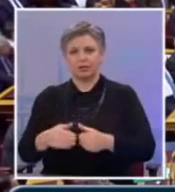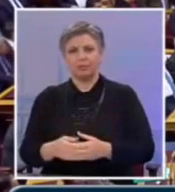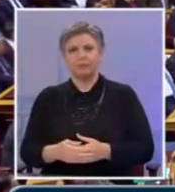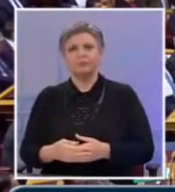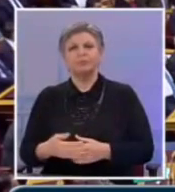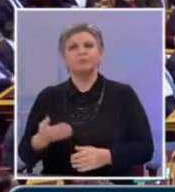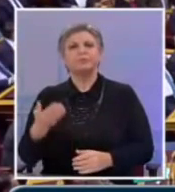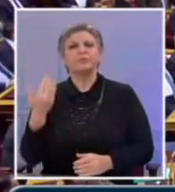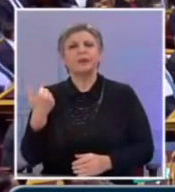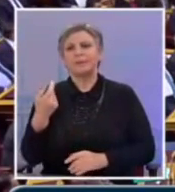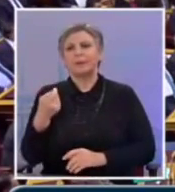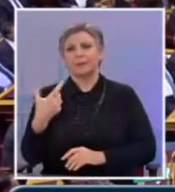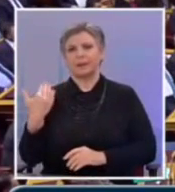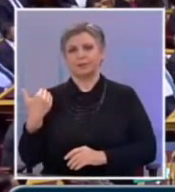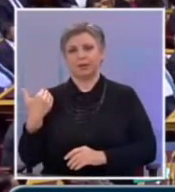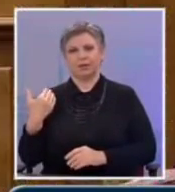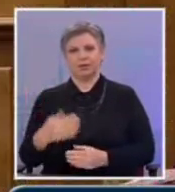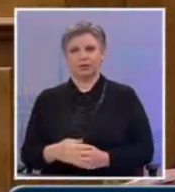απ τον περασμένο Σεπτέμβρη